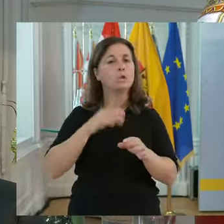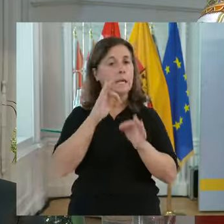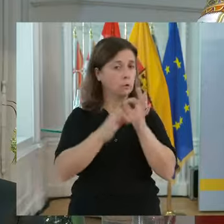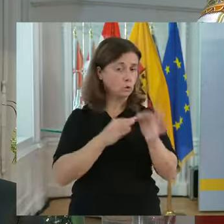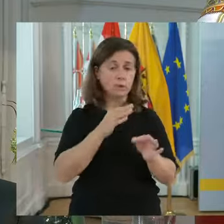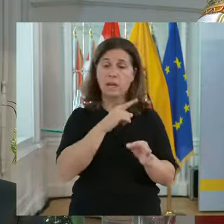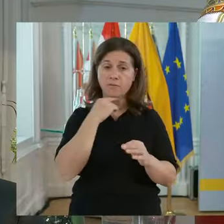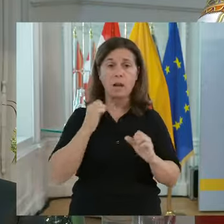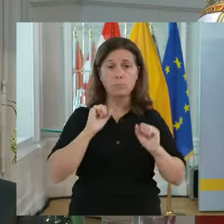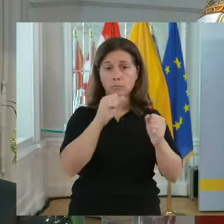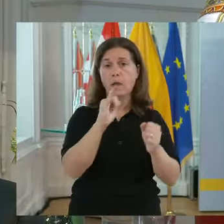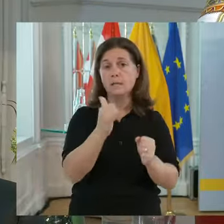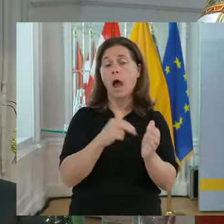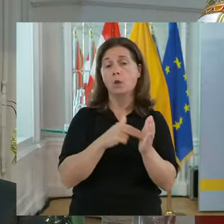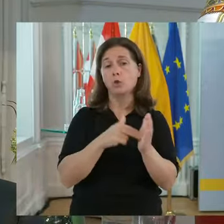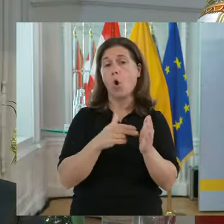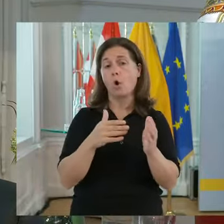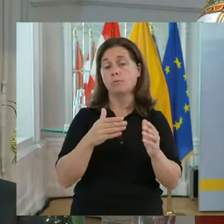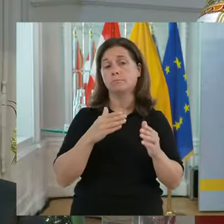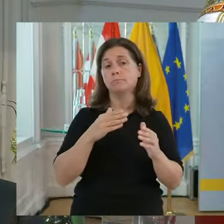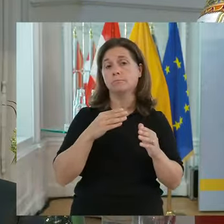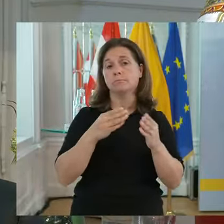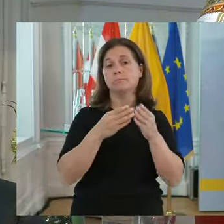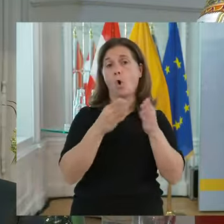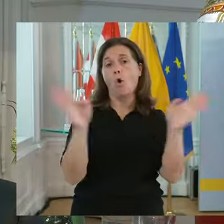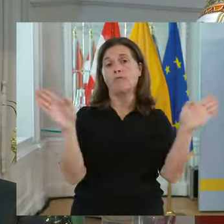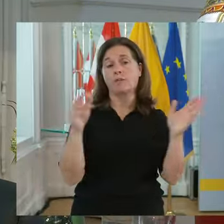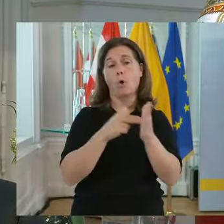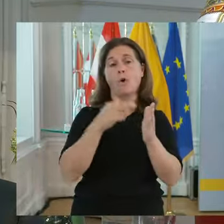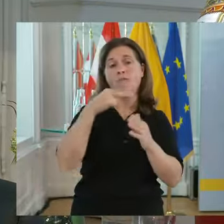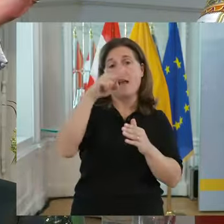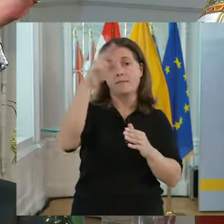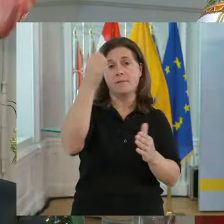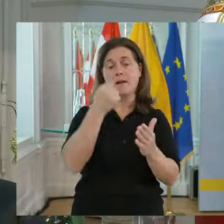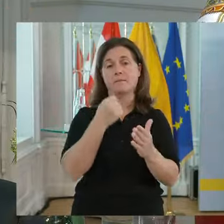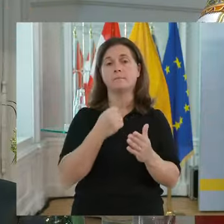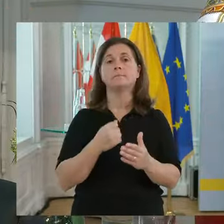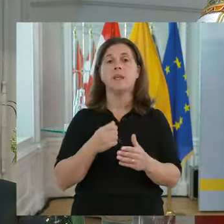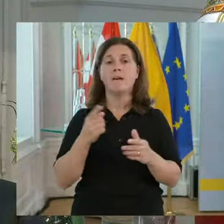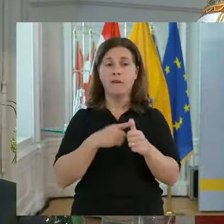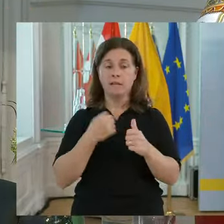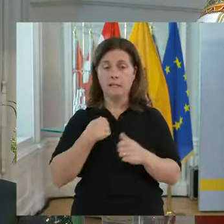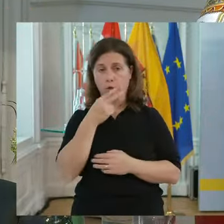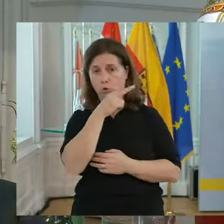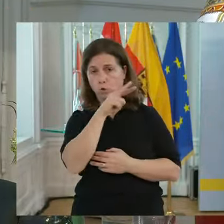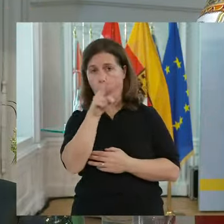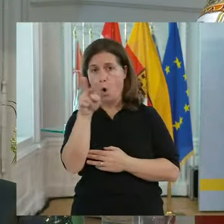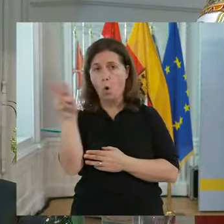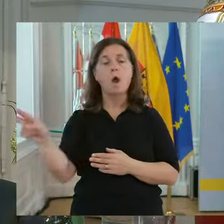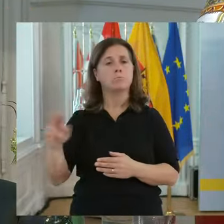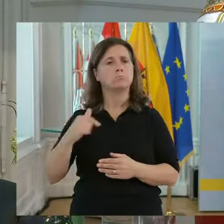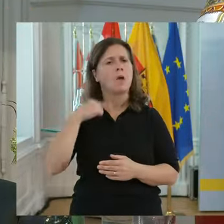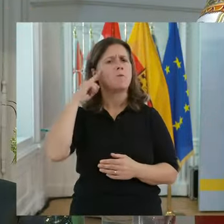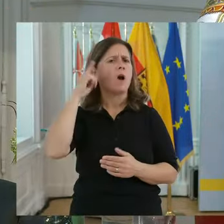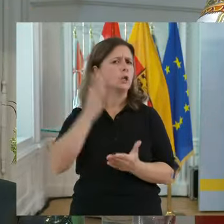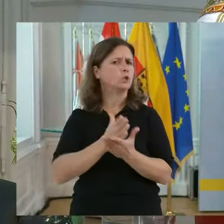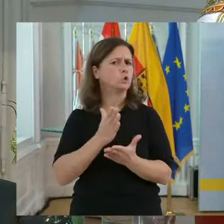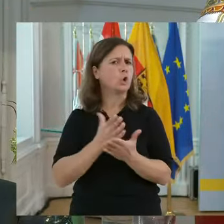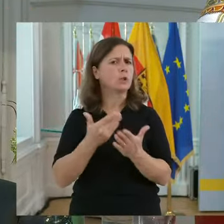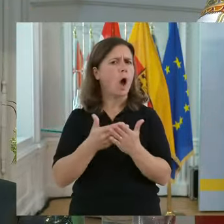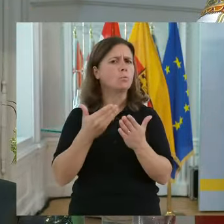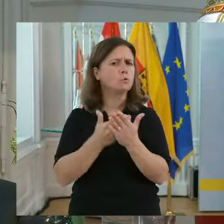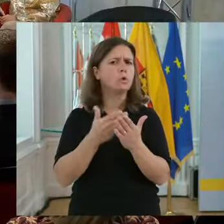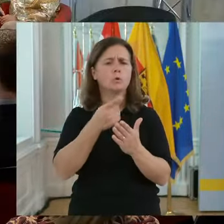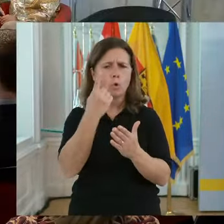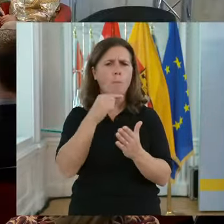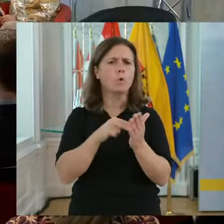da sehr viel, aber ja, wir haben noch Luft nach oben, aber es ist unseren Unternehmen und wenn ich jetzt in die Runde schaue, absolut bewusst und deshalb wird da auch sehr viel